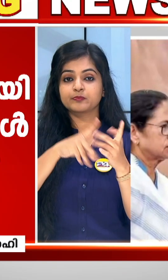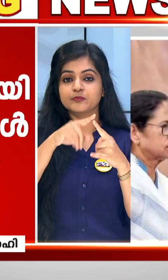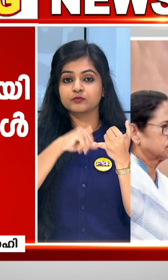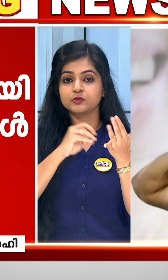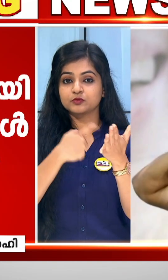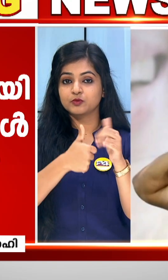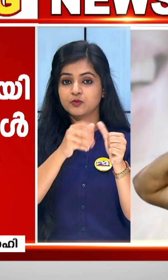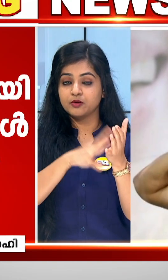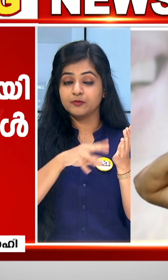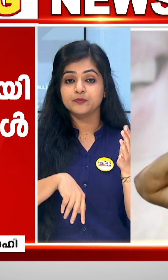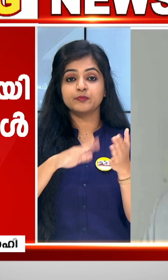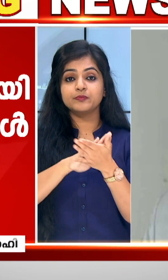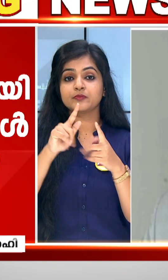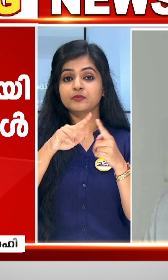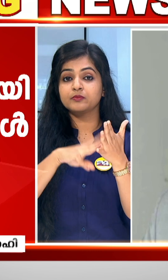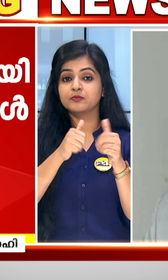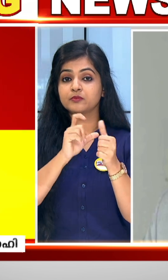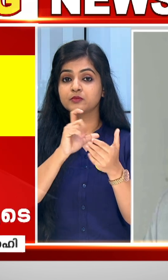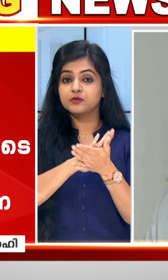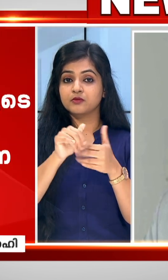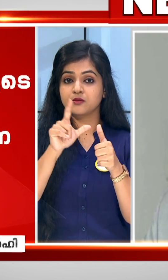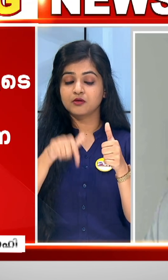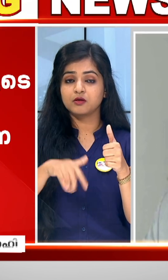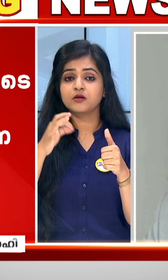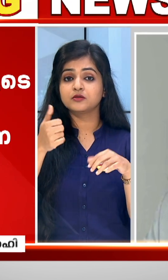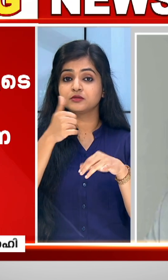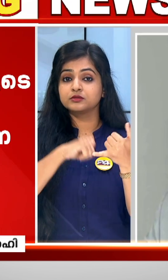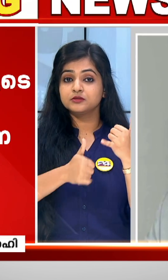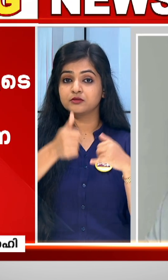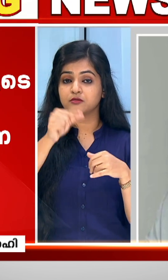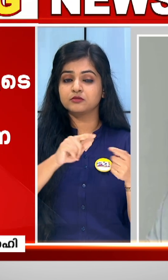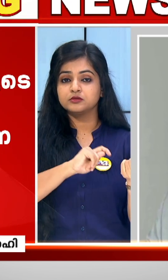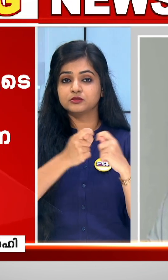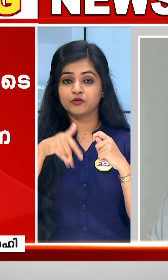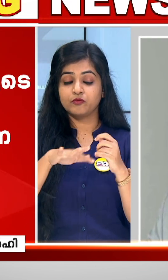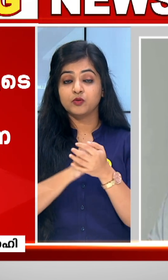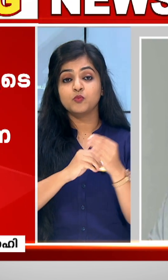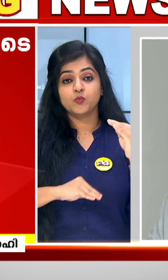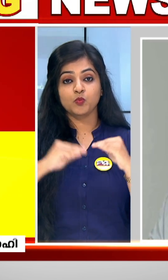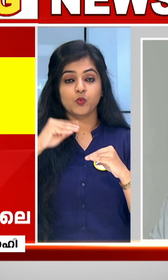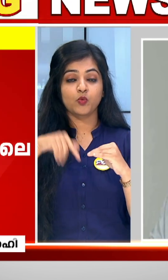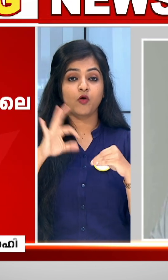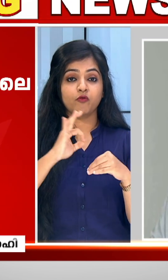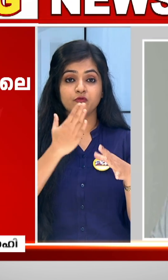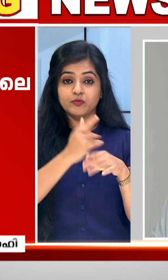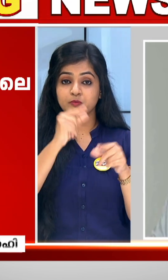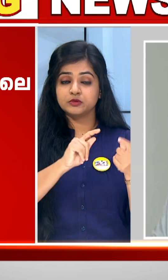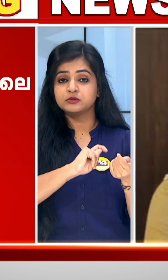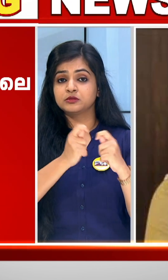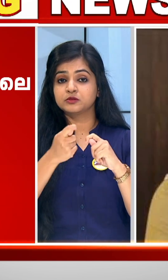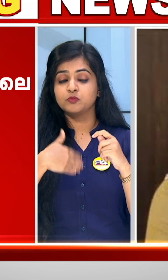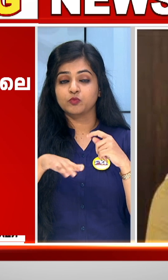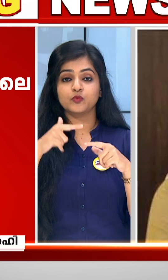പൊതുഭരണ സെക്രട്ടറിമാർക്കും മാറ്റമുണ്ടായിട്ടുണ്ട്. വരുന്ന ദിവസങ്ങളിൽ കൂടുതൽ ഉദ്യോഗസ്ഥ തലത്തിലുള്ള നടപടികൾ ഉണ്ടാകും എന്നുള്ള സൂചനയാണ് തെരഞ്ഞെടുപ്പ്